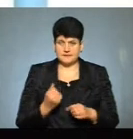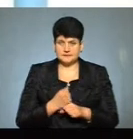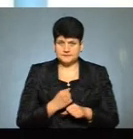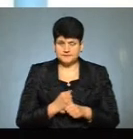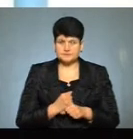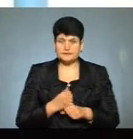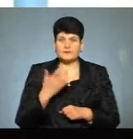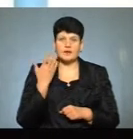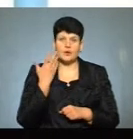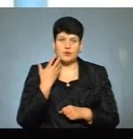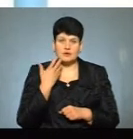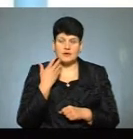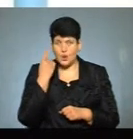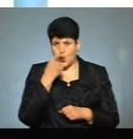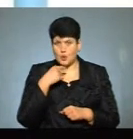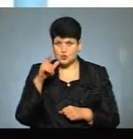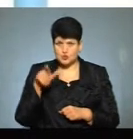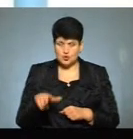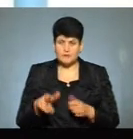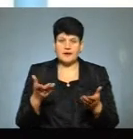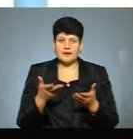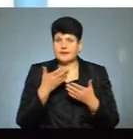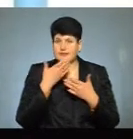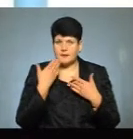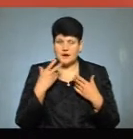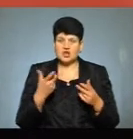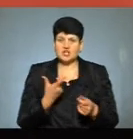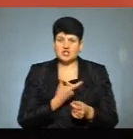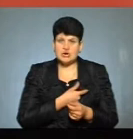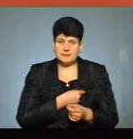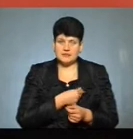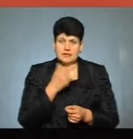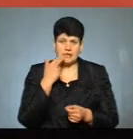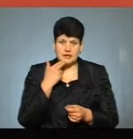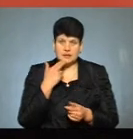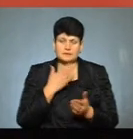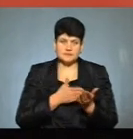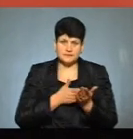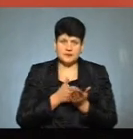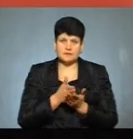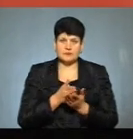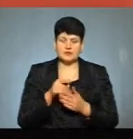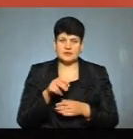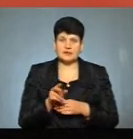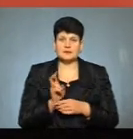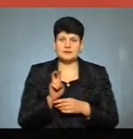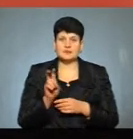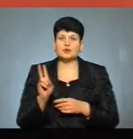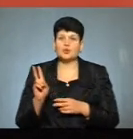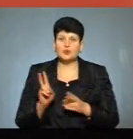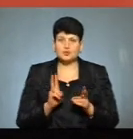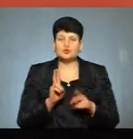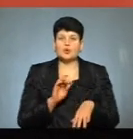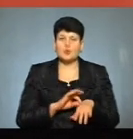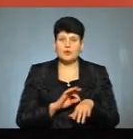Коли особа, яка не має щеплення від грипу, ціленаправлено іде провідати когось, хто хворий